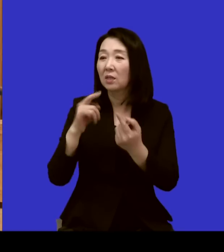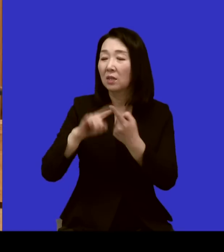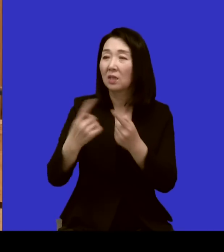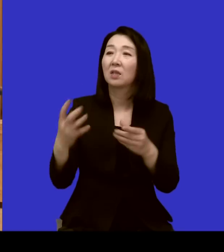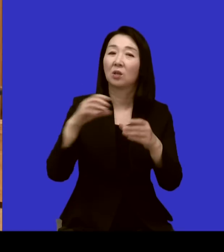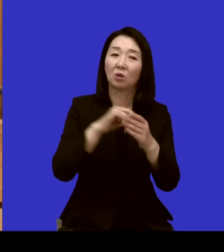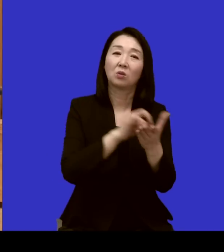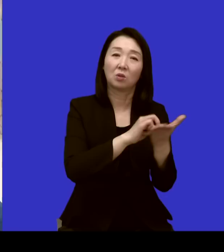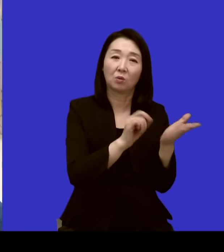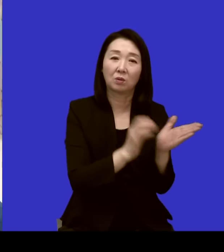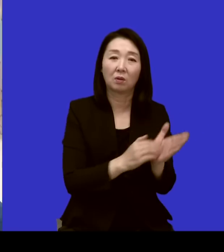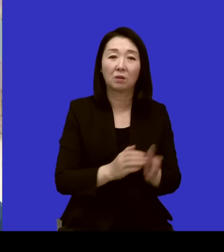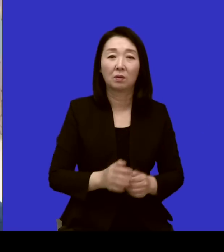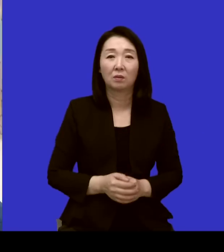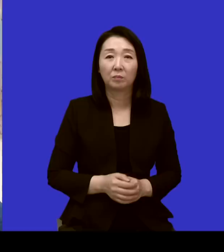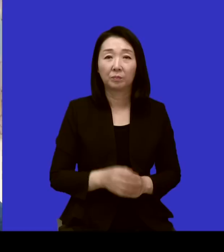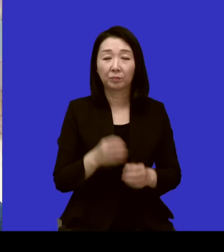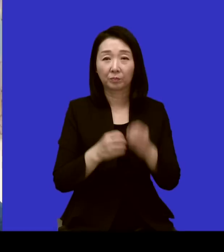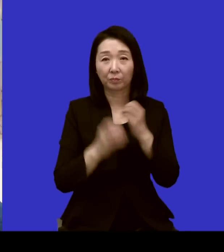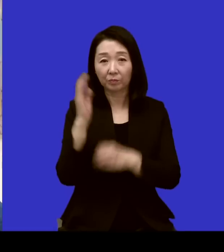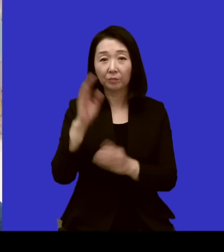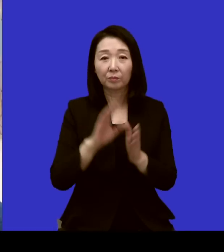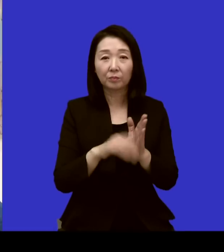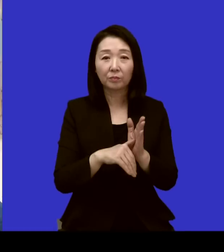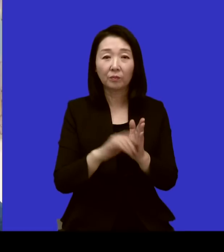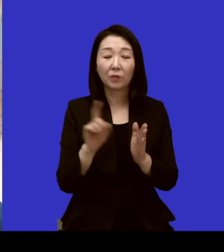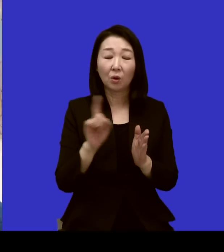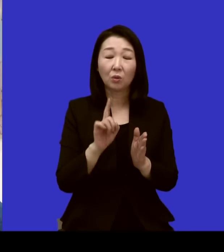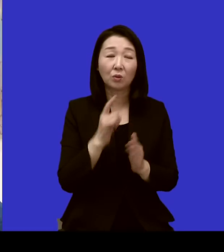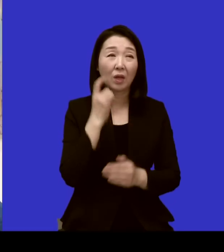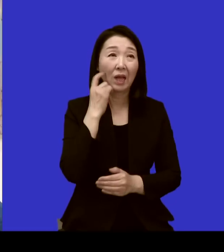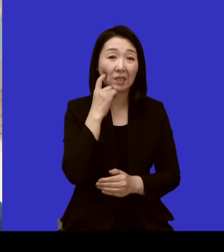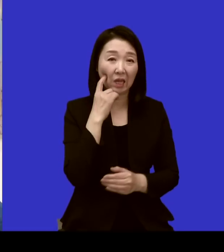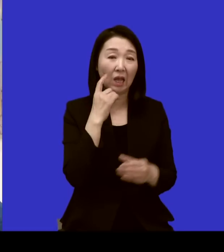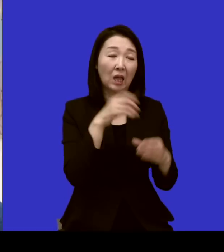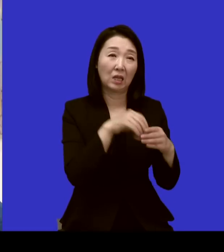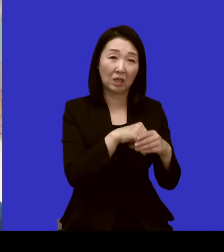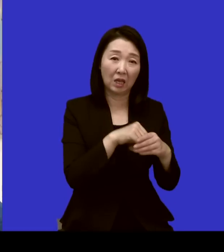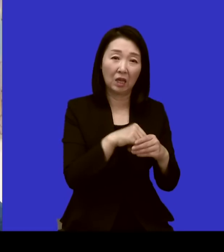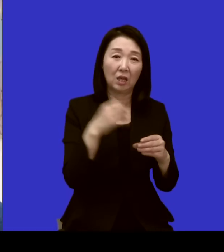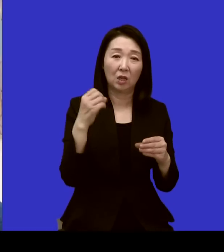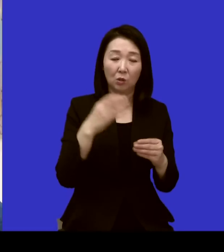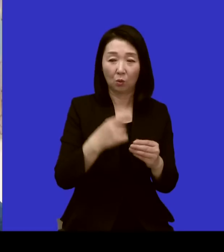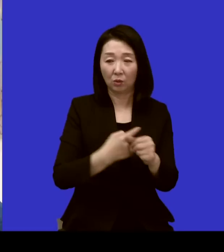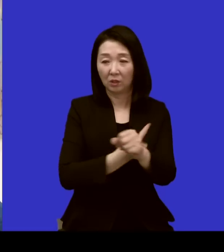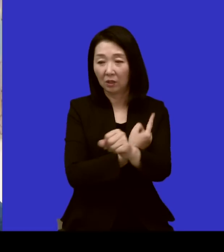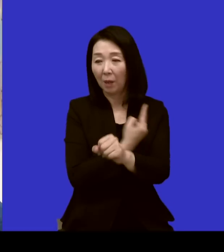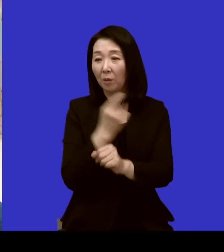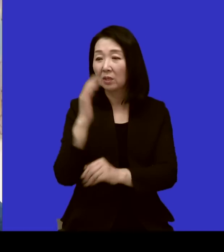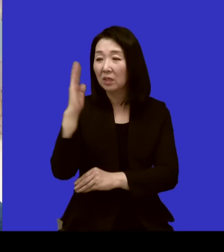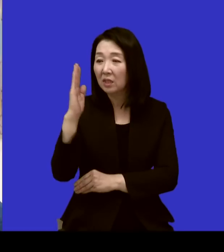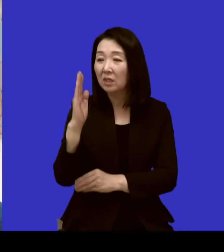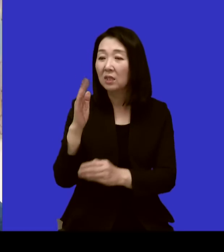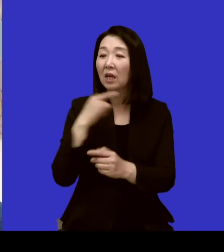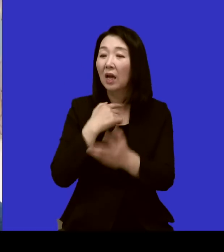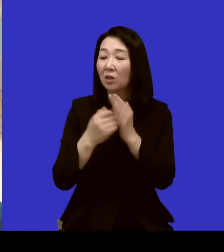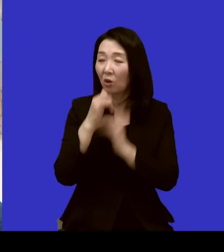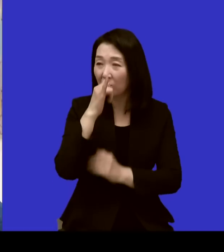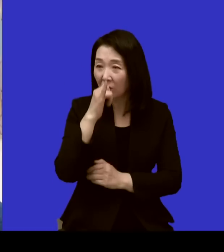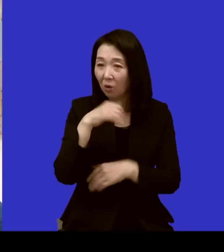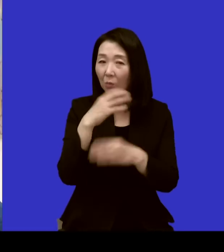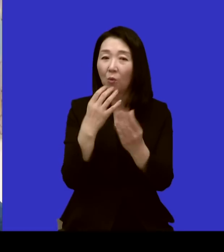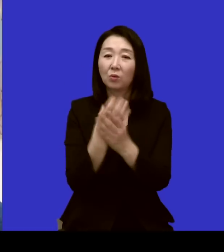일들. 네, 그렇습니다. 그래서 소설에서는 어느 정도 픽션을 넣고 예. 나머지 부분들은 근데 이제 현실에서 일어났었던 것들을 좀